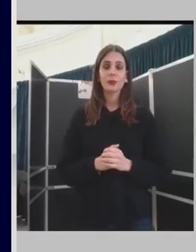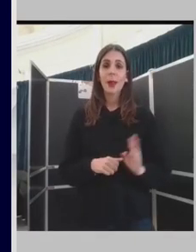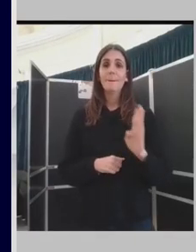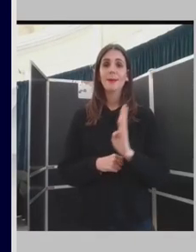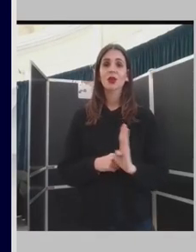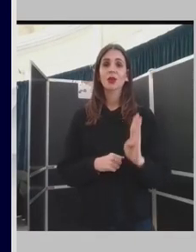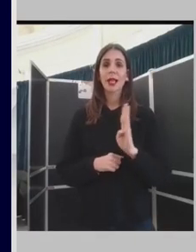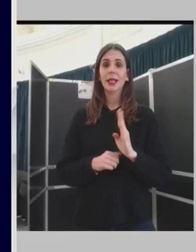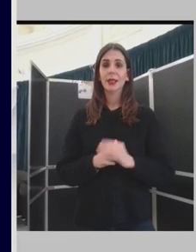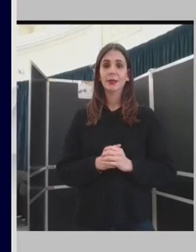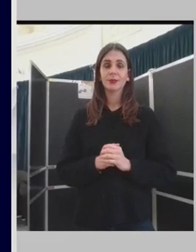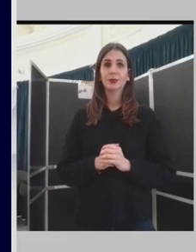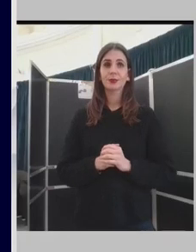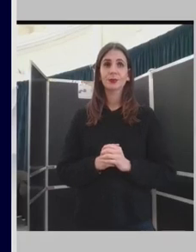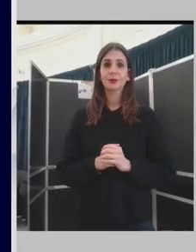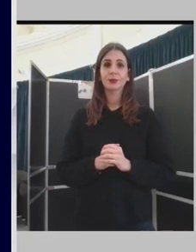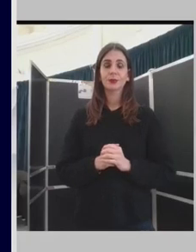Bartolelli,